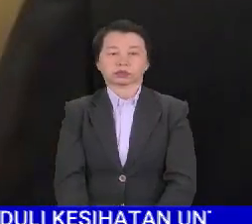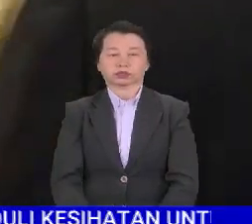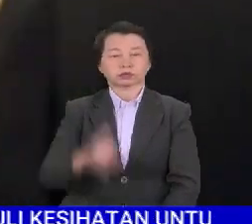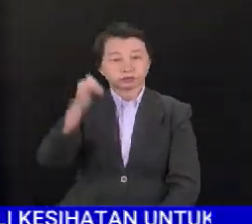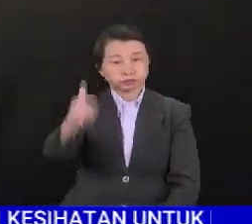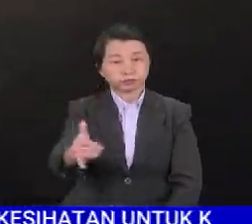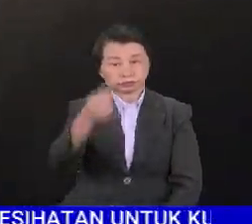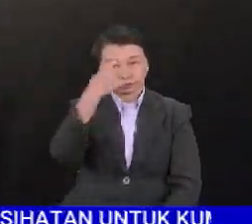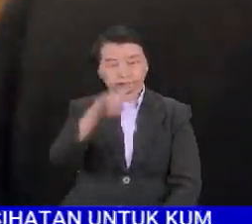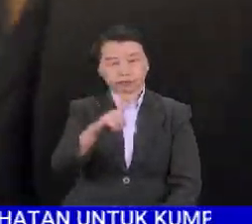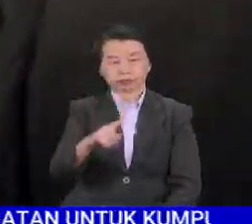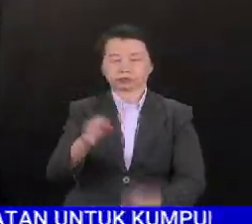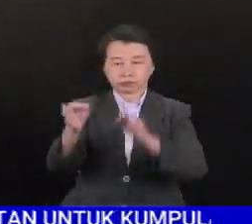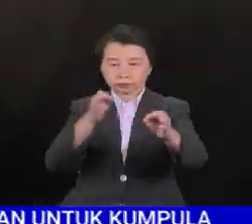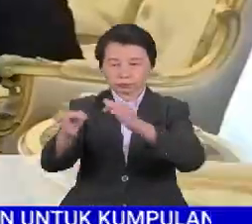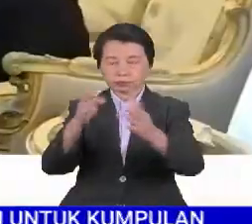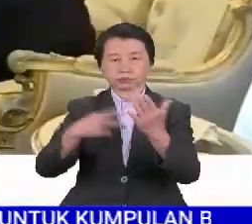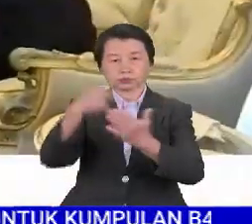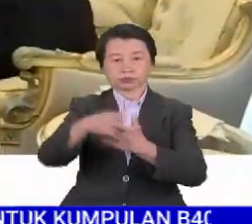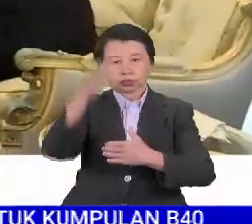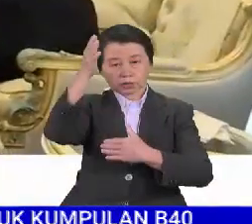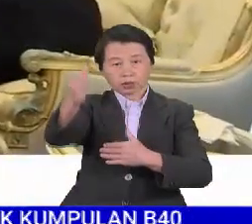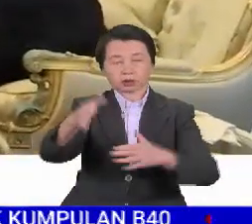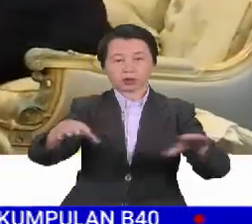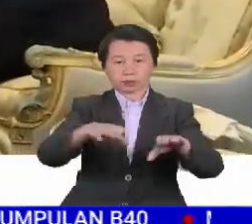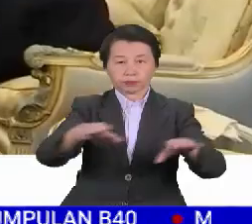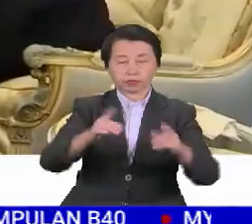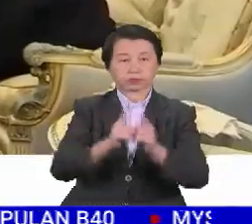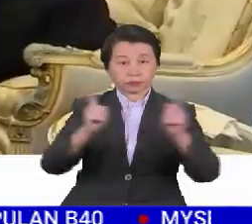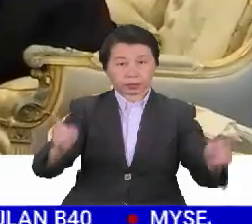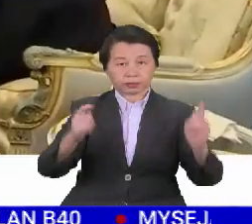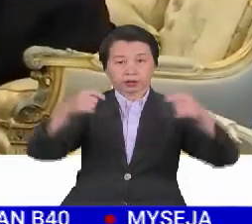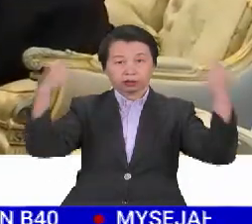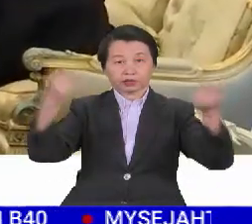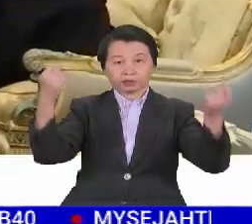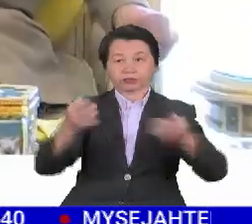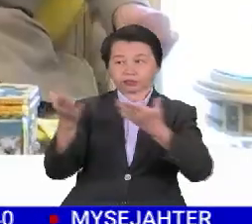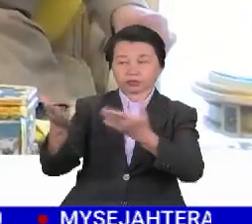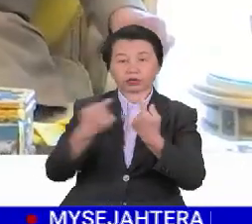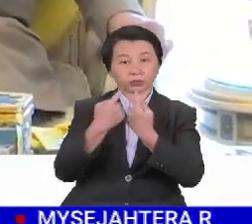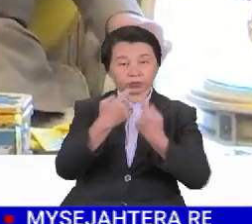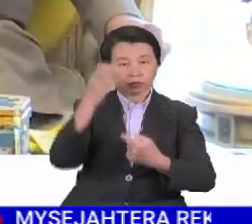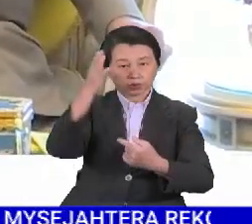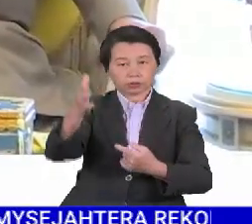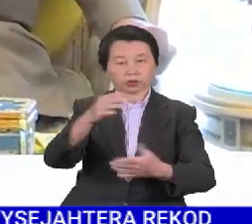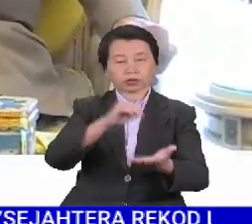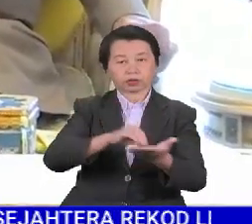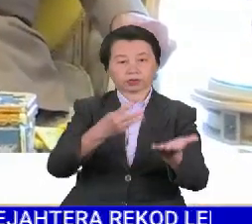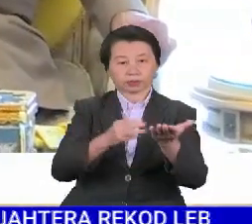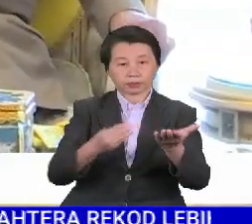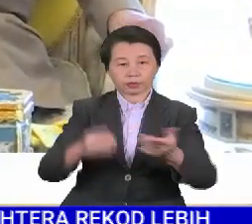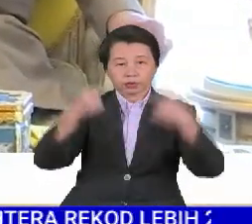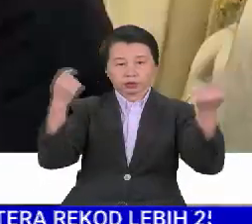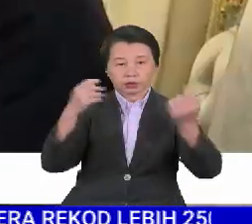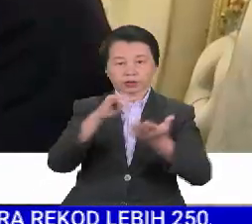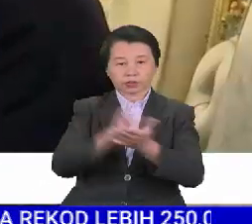Kunjungan itu antara lain bagi menerangkan program yang akan diadakan sepanjang sambutan berkenaan yang akan diadakan di Miri. Sambutan